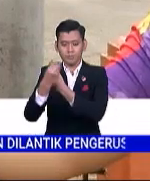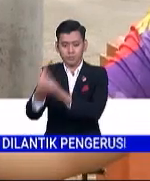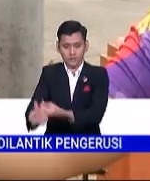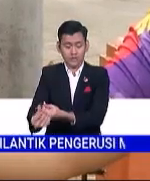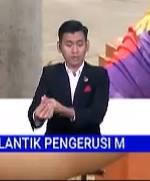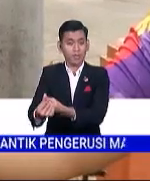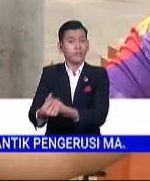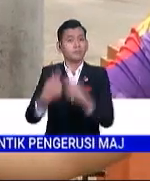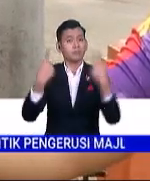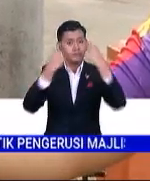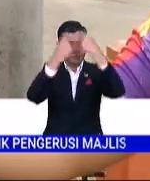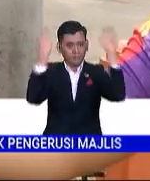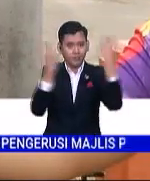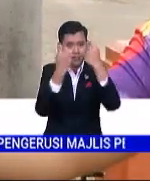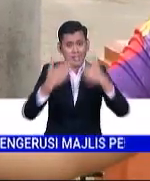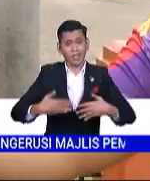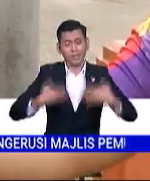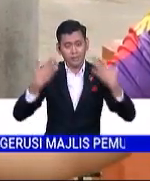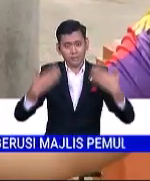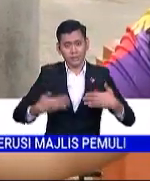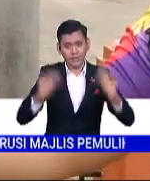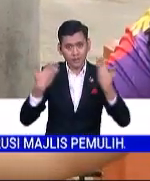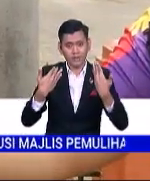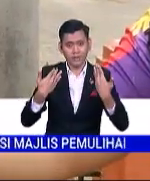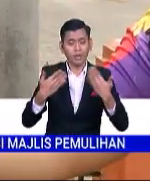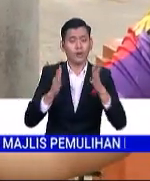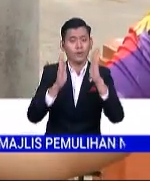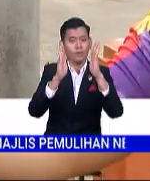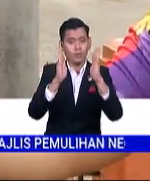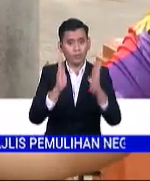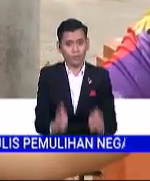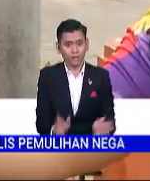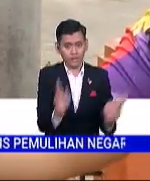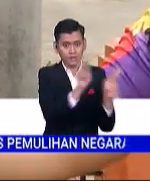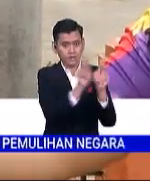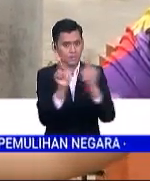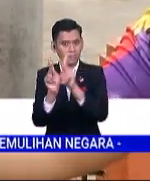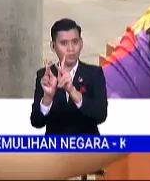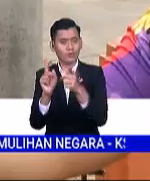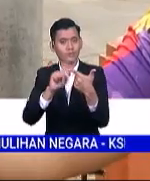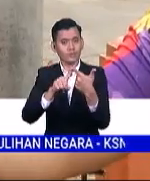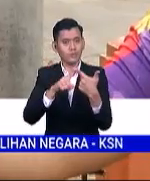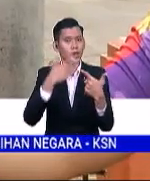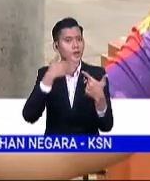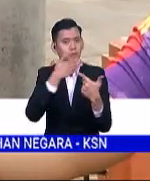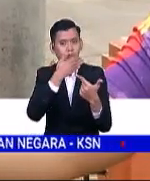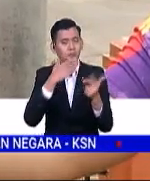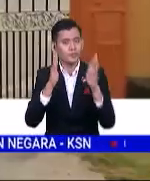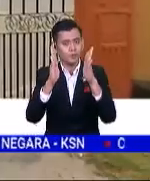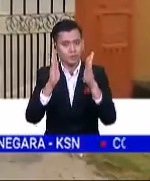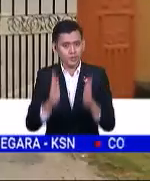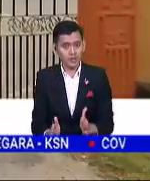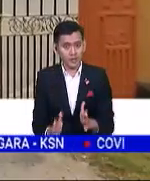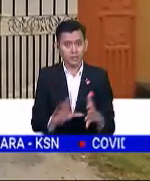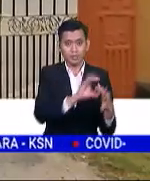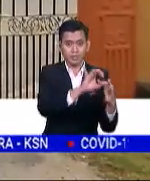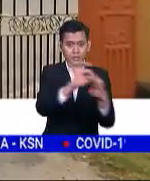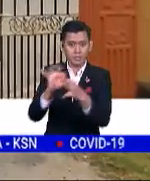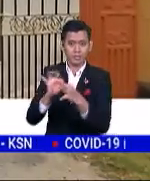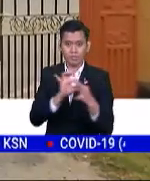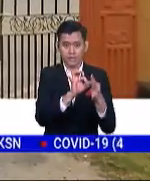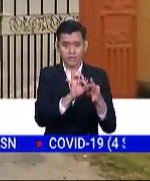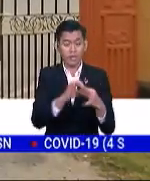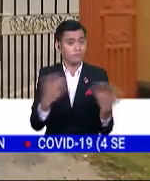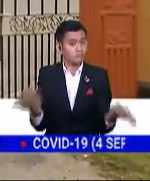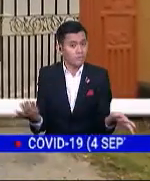sambutan begitu meriah. Maksudnya di kalangan orang kampung, pemuda, memberi kerjasama. Walau